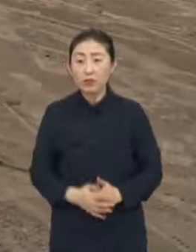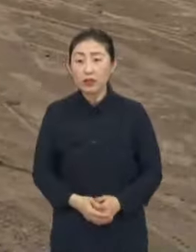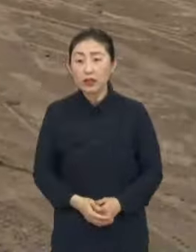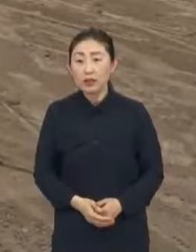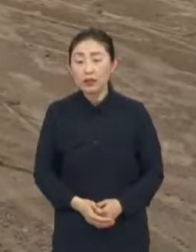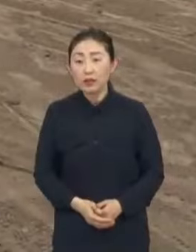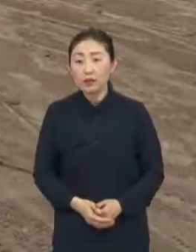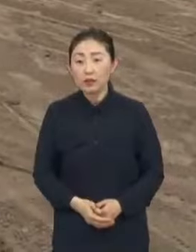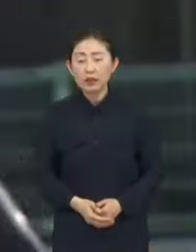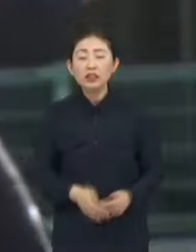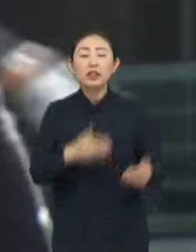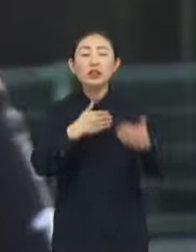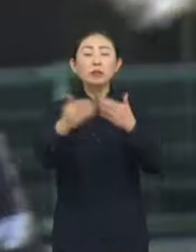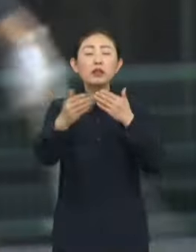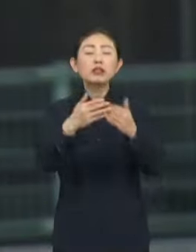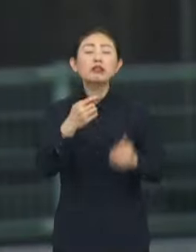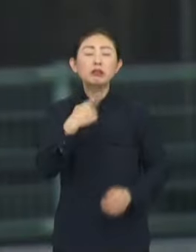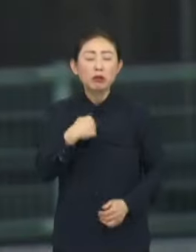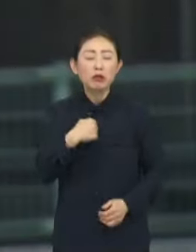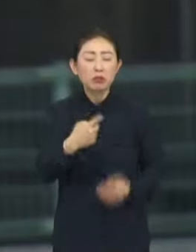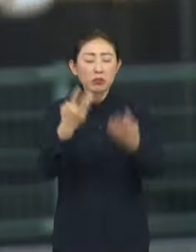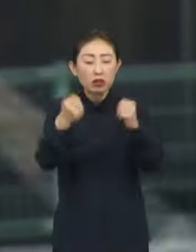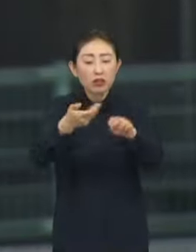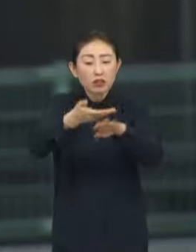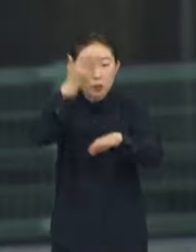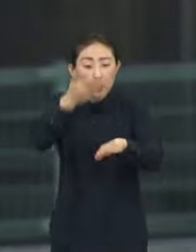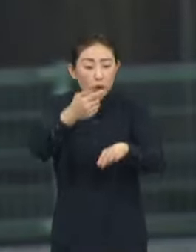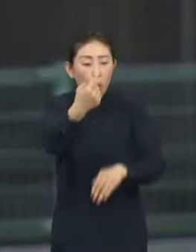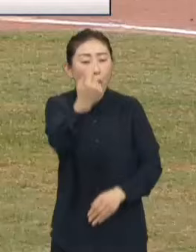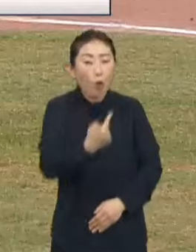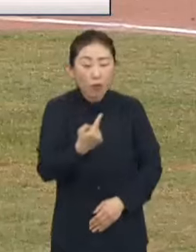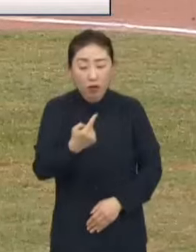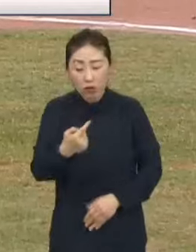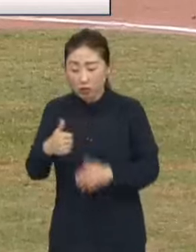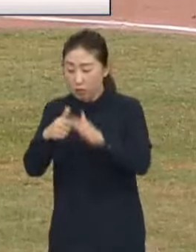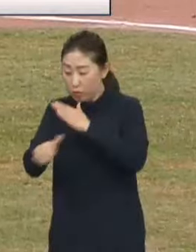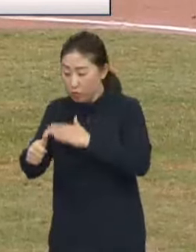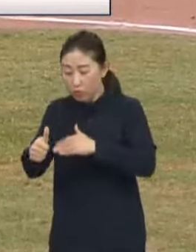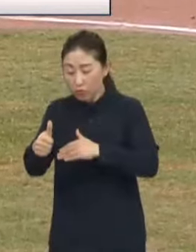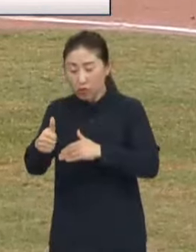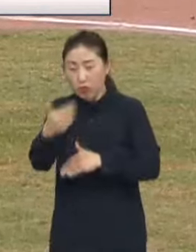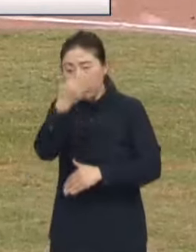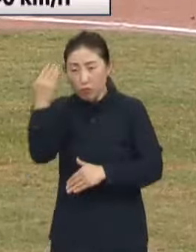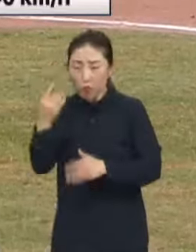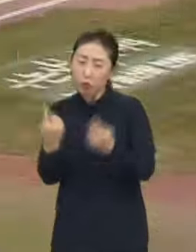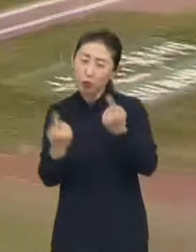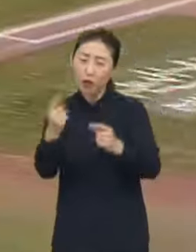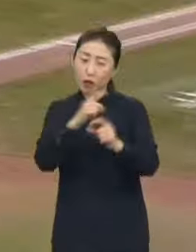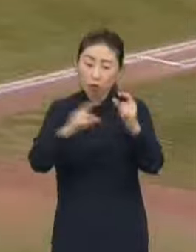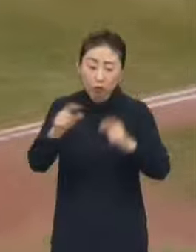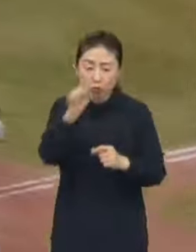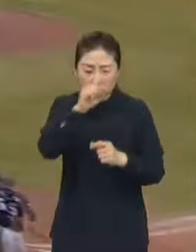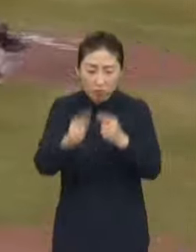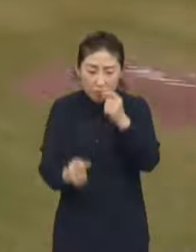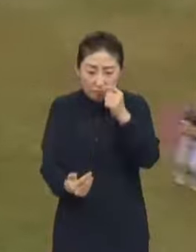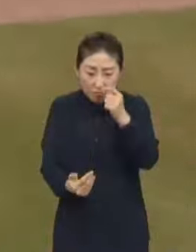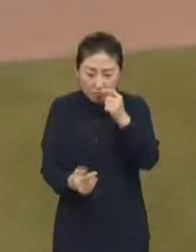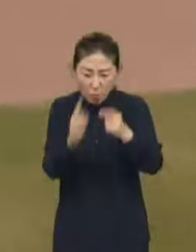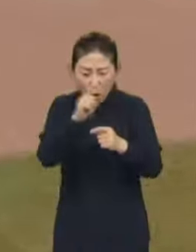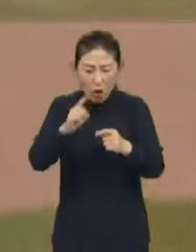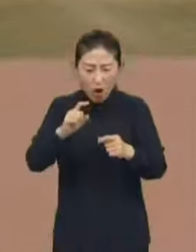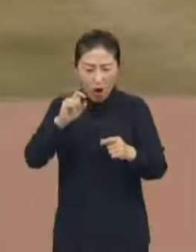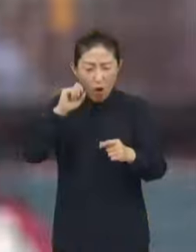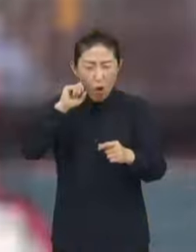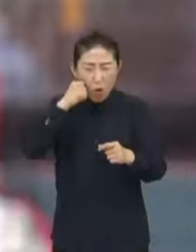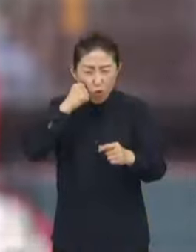이제 경험 많은 베테랑이 왔다는 거는 젊은 선수들보다 많은 경험했기 때문에 어려운 상황에 또 워낙 시즌이 길잖아요. 경기